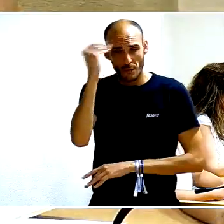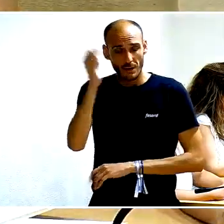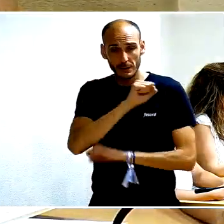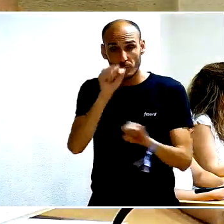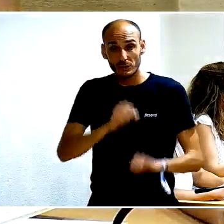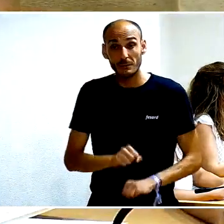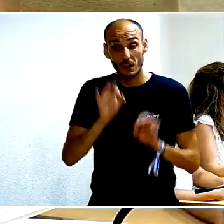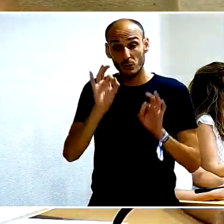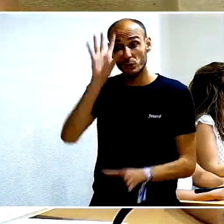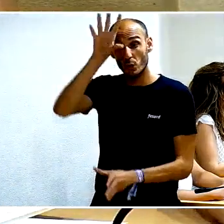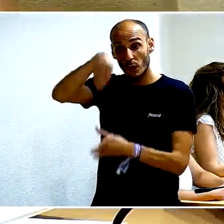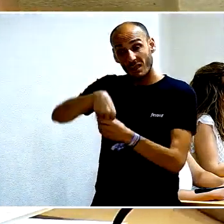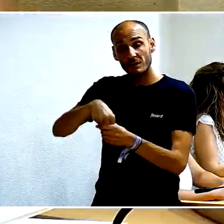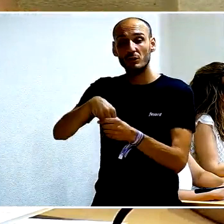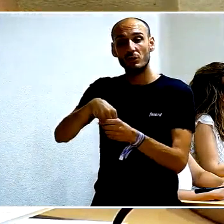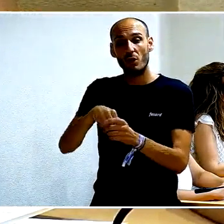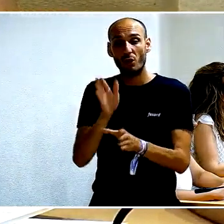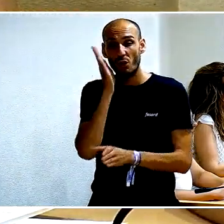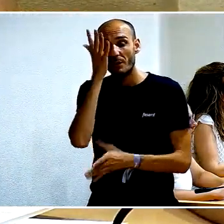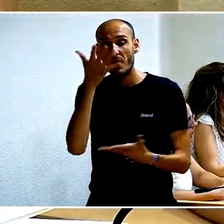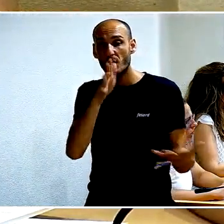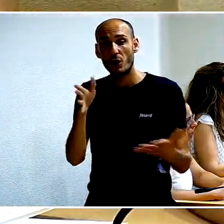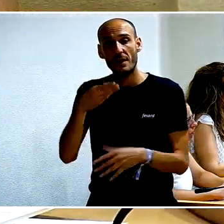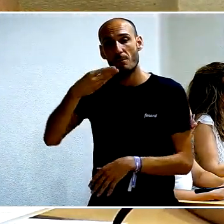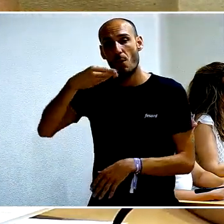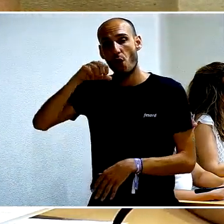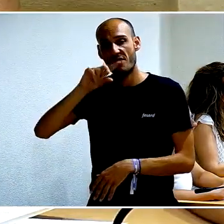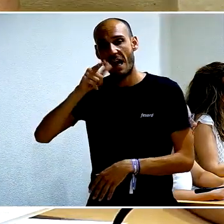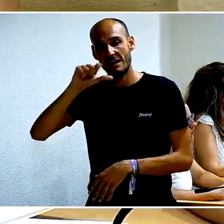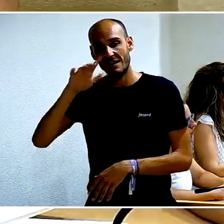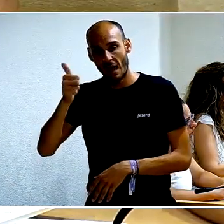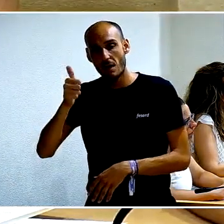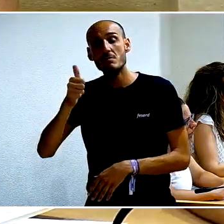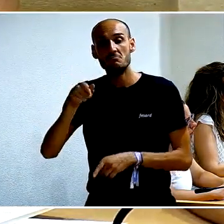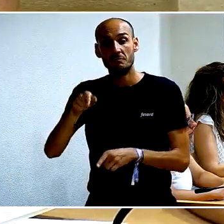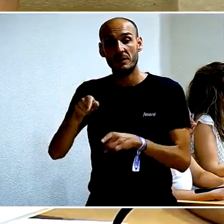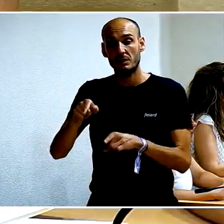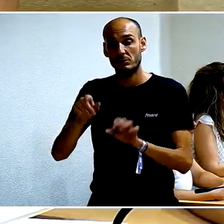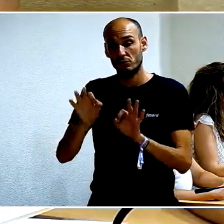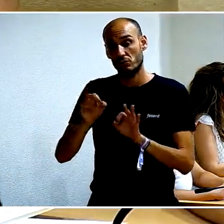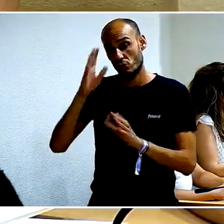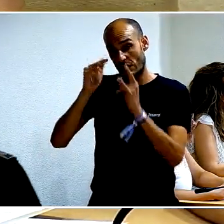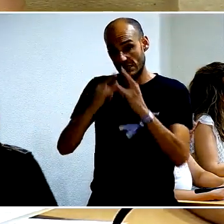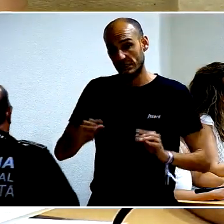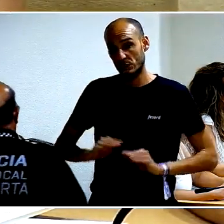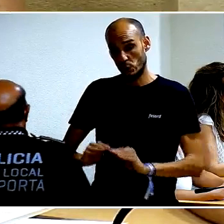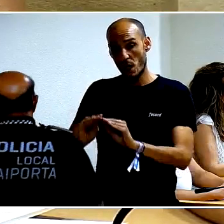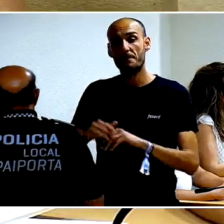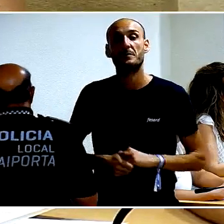allotjats justament a la wilaya de Bufdor, on està la Daira Lemsid. Van comprovar en